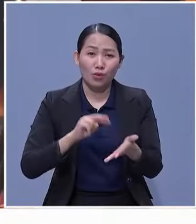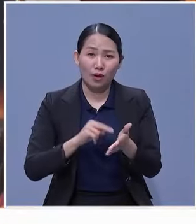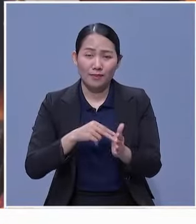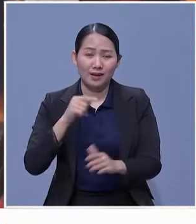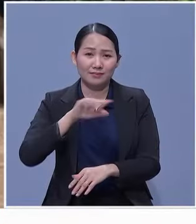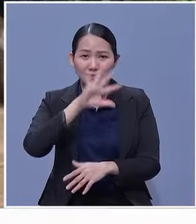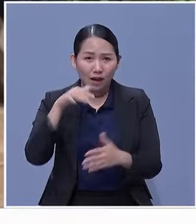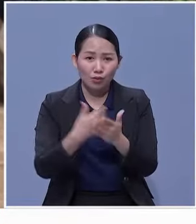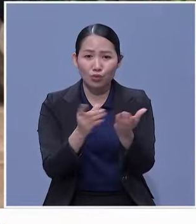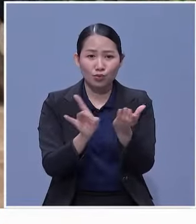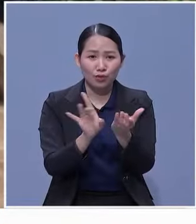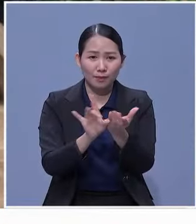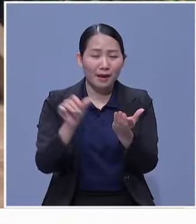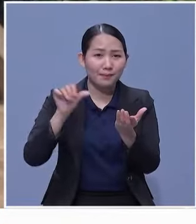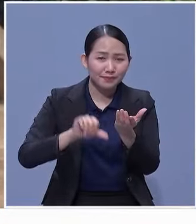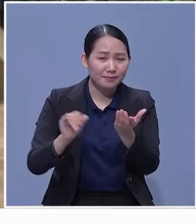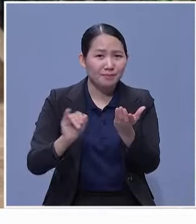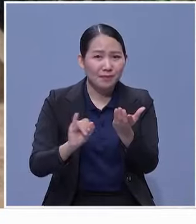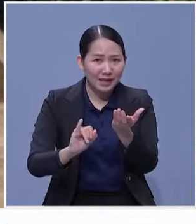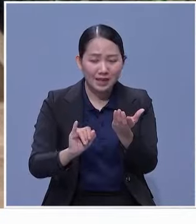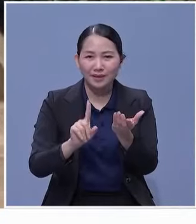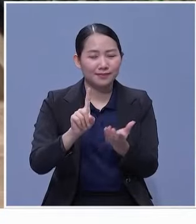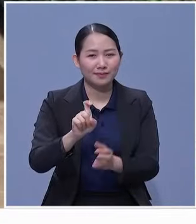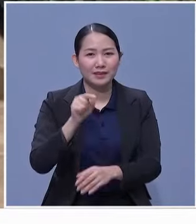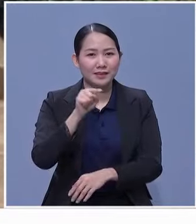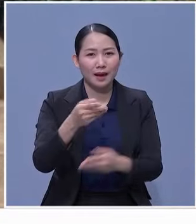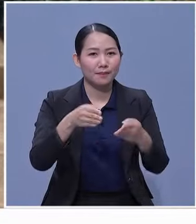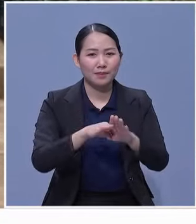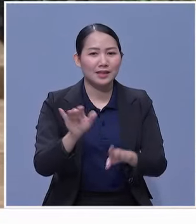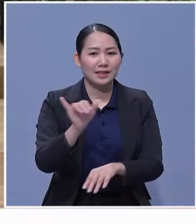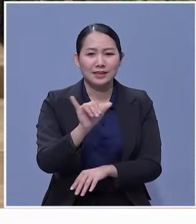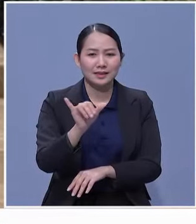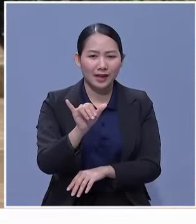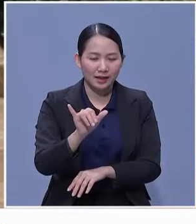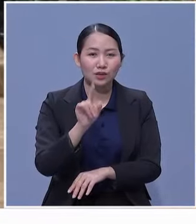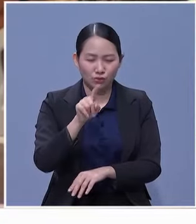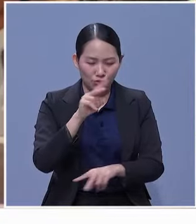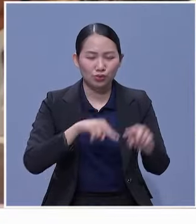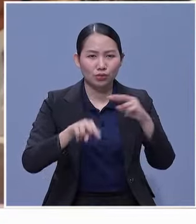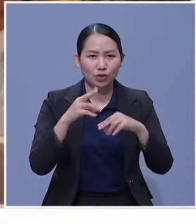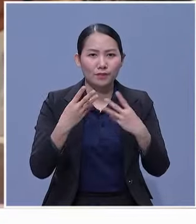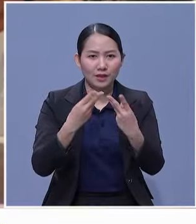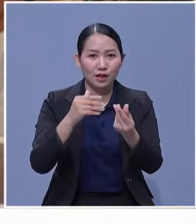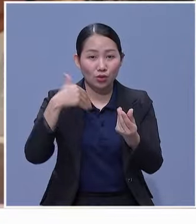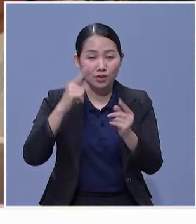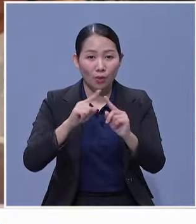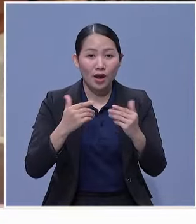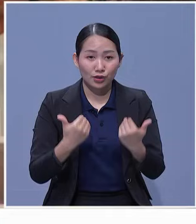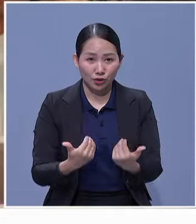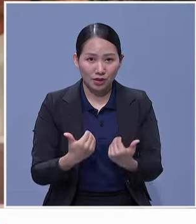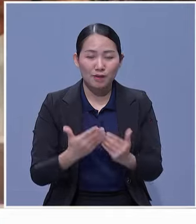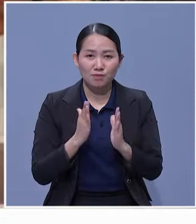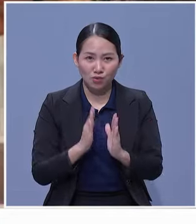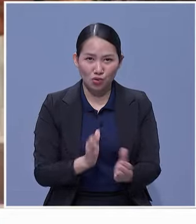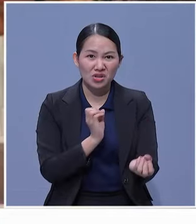มาตรฐานแล้วจะไปปิดแพลตฟอร์มก็อาจจะยังบอกแบบนั้นไม่ได้ขณะนี้ยังไม่พบว่ามีผู้เสียหายที่แจ้งร้องเรียนเข้ามานะครับเนื่อง